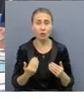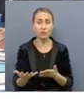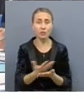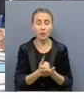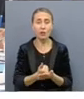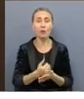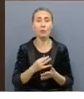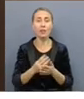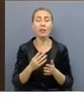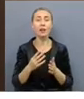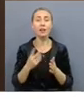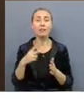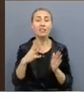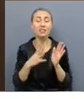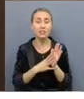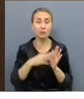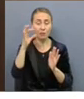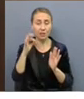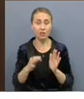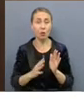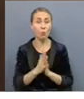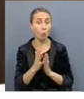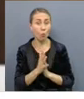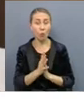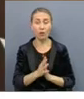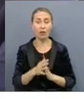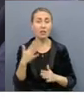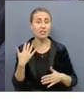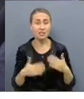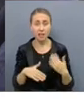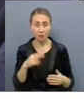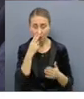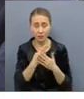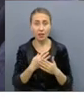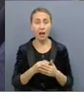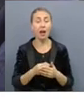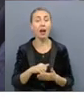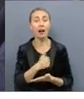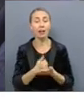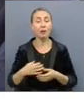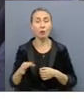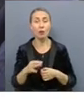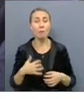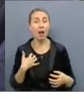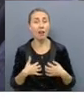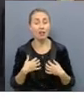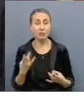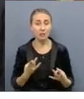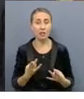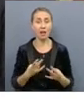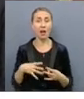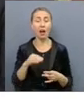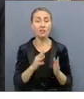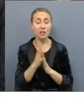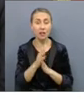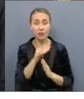более 29% урожая. Показатель отмечалось слабый. Аким области поручил поторопиться. Между тем, агрономы сетуют, для